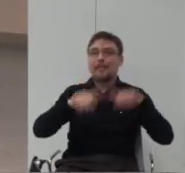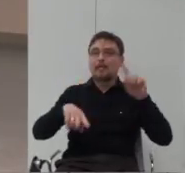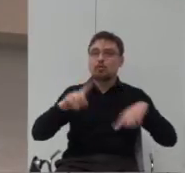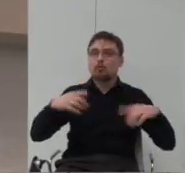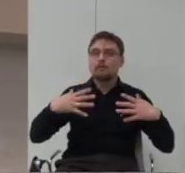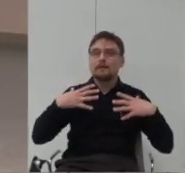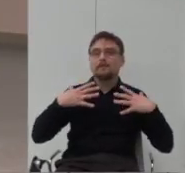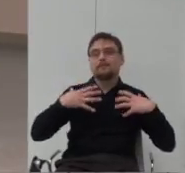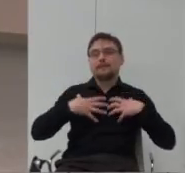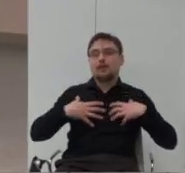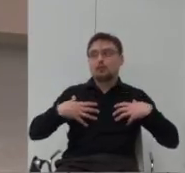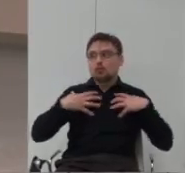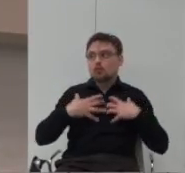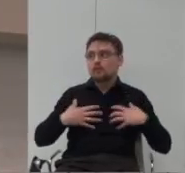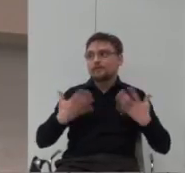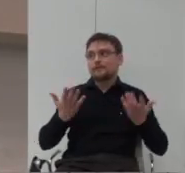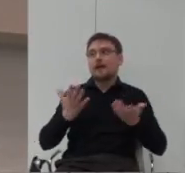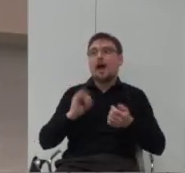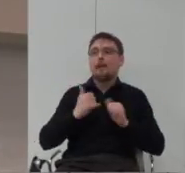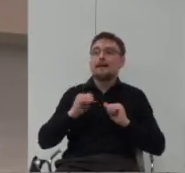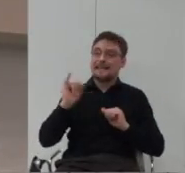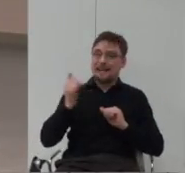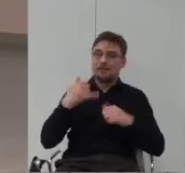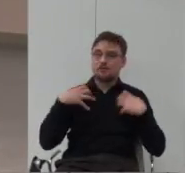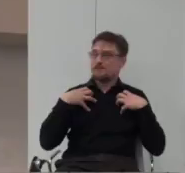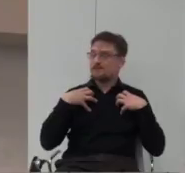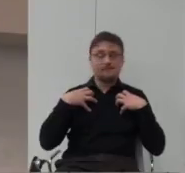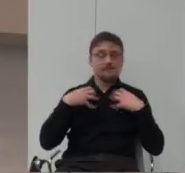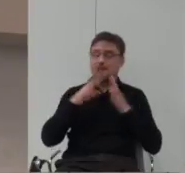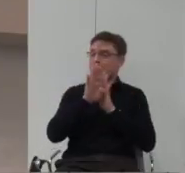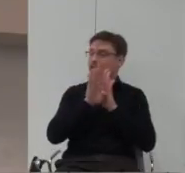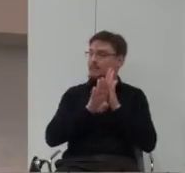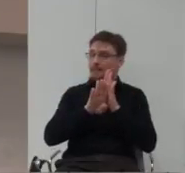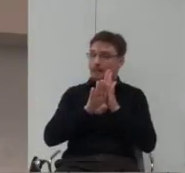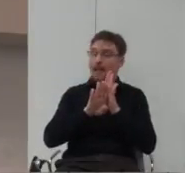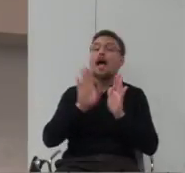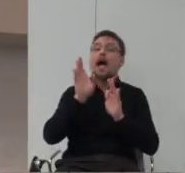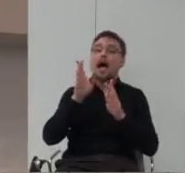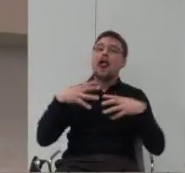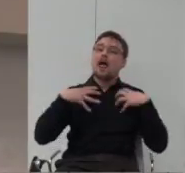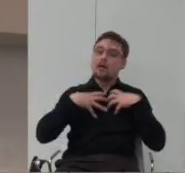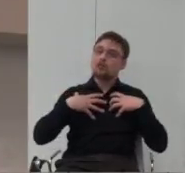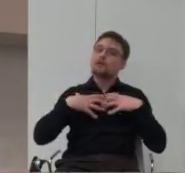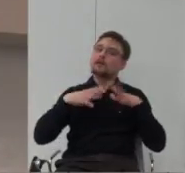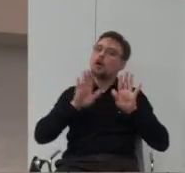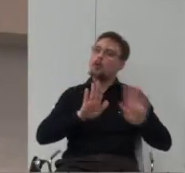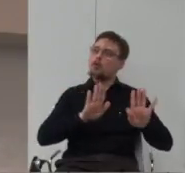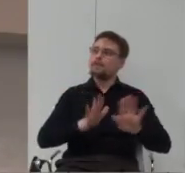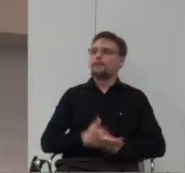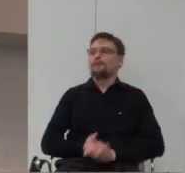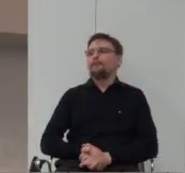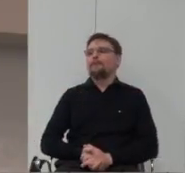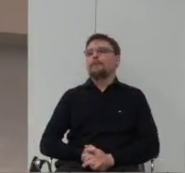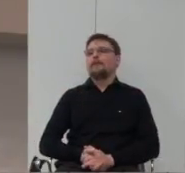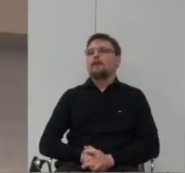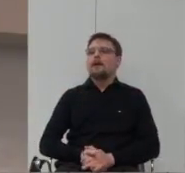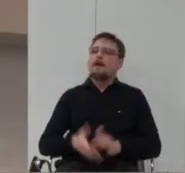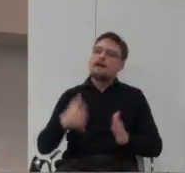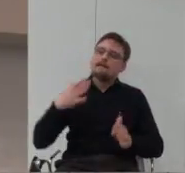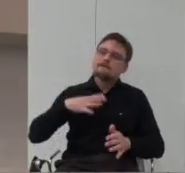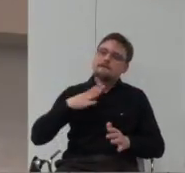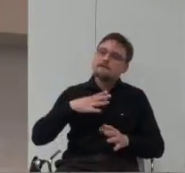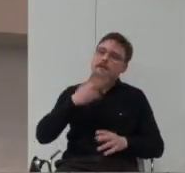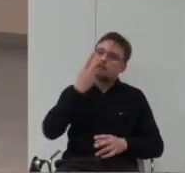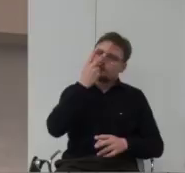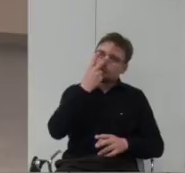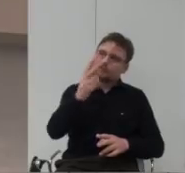na oszczędności zasobów naturalnych, nie zmniejszając standardu